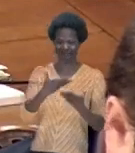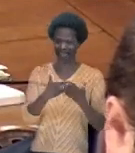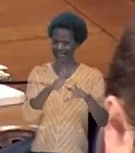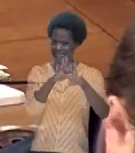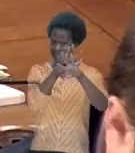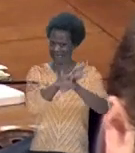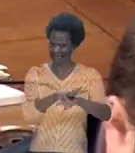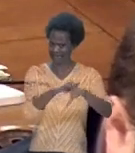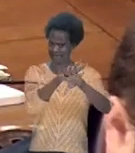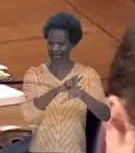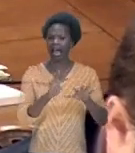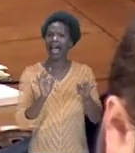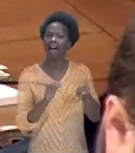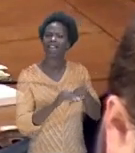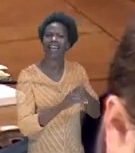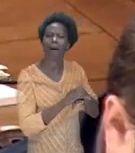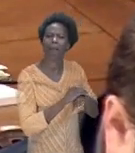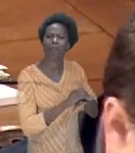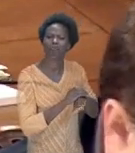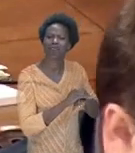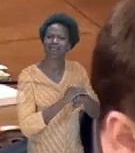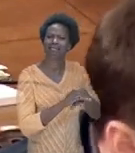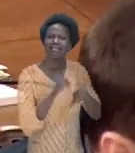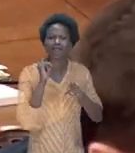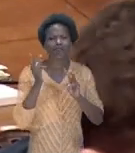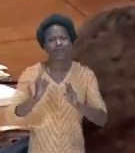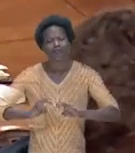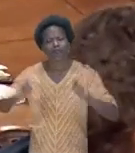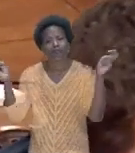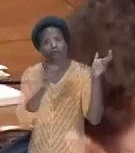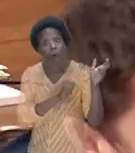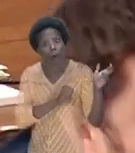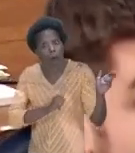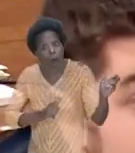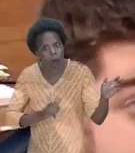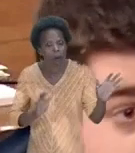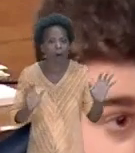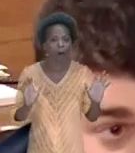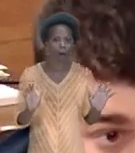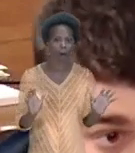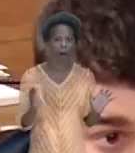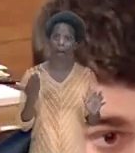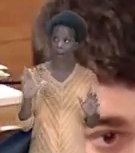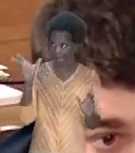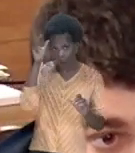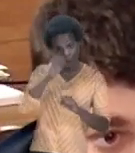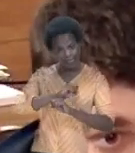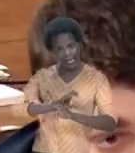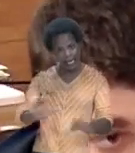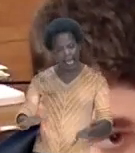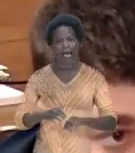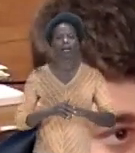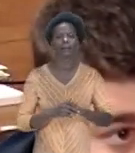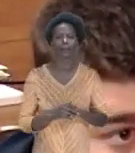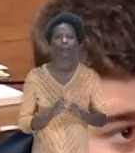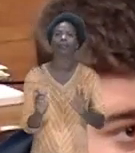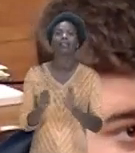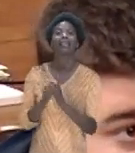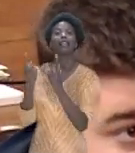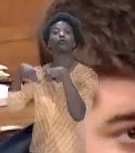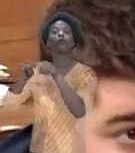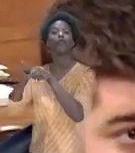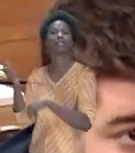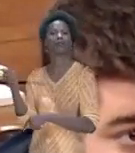sur les raisons qui expliquent cette hausse exorbitante, mais on a bien compris lors de la commission des